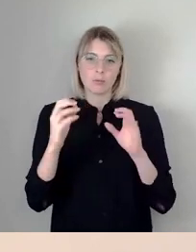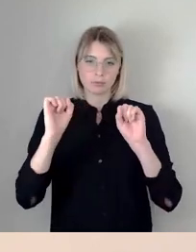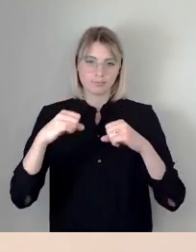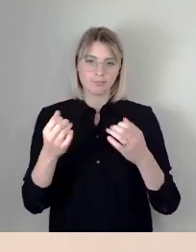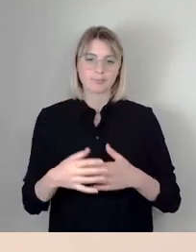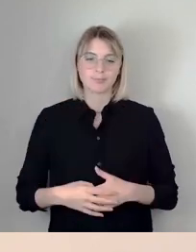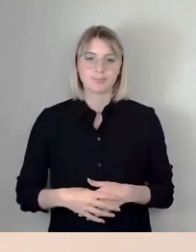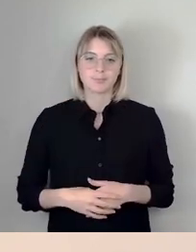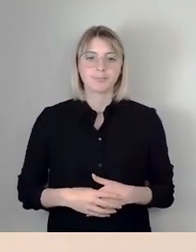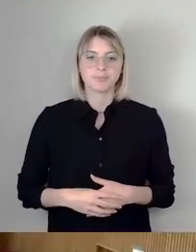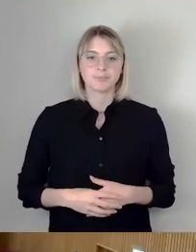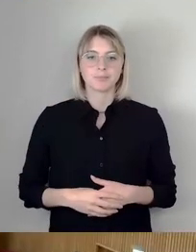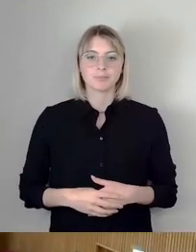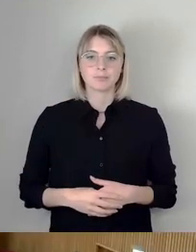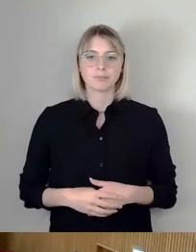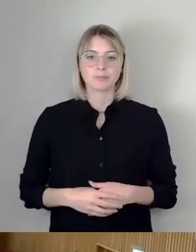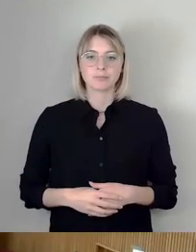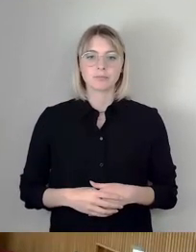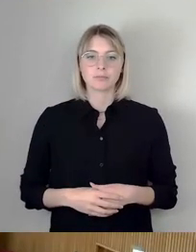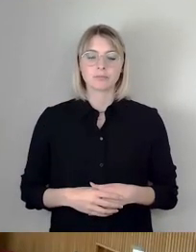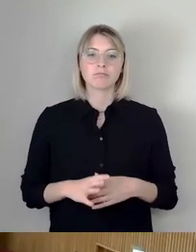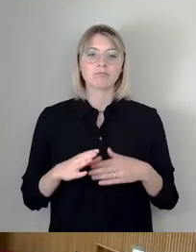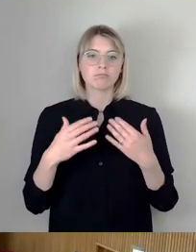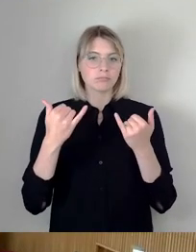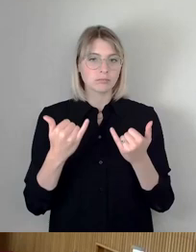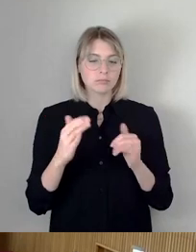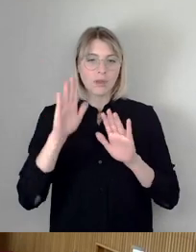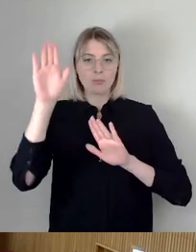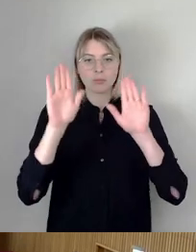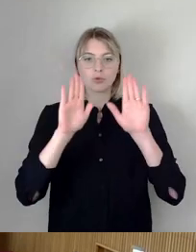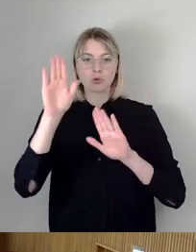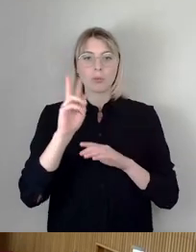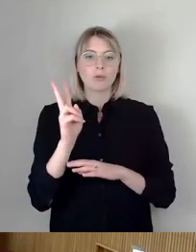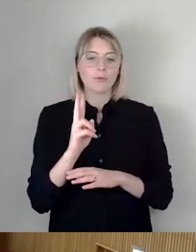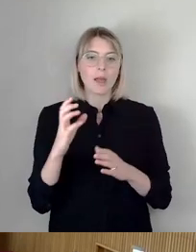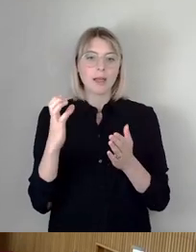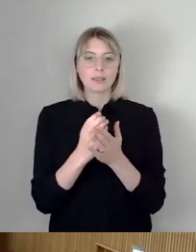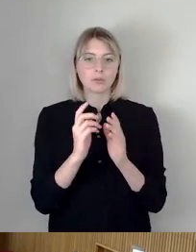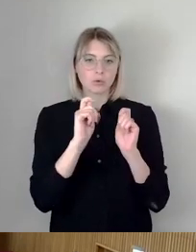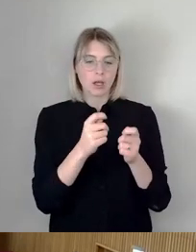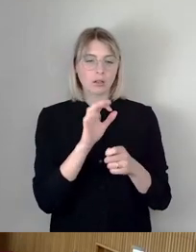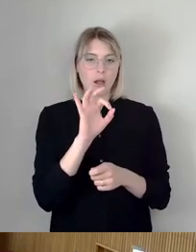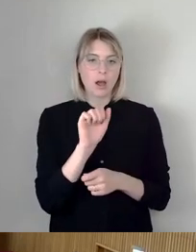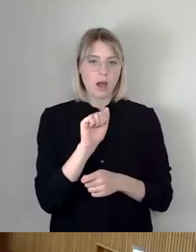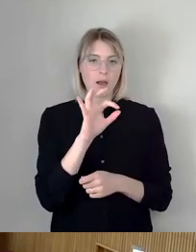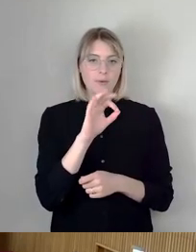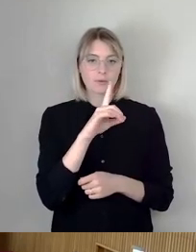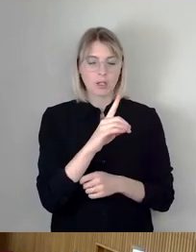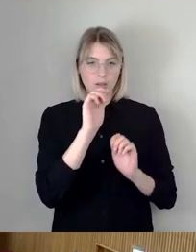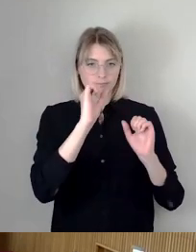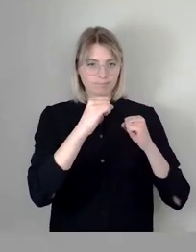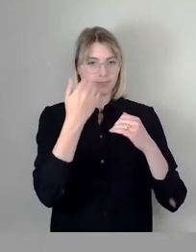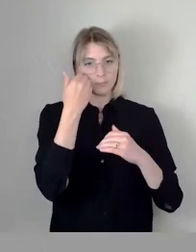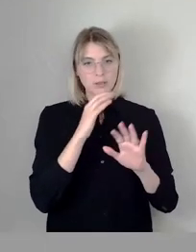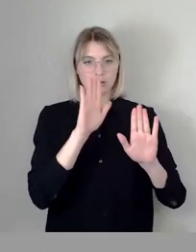So, wir kommen damit zur Abstimmung. Wer dem Ersetzungsantrag der AfD zustimmen möchte, den bitte ich jetzt um